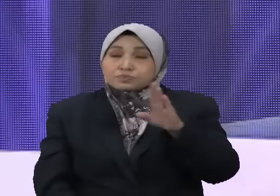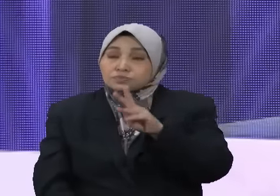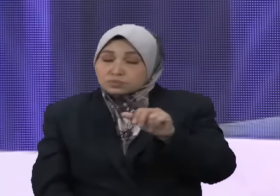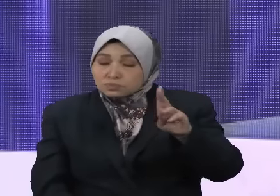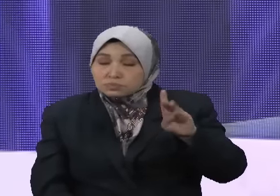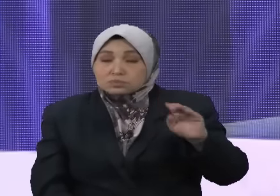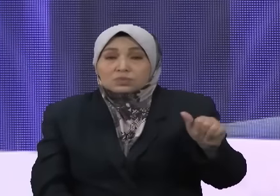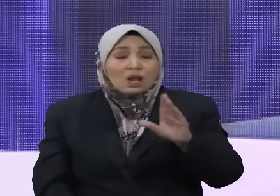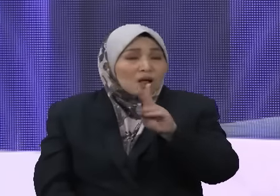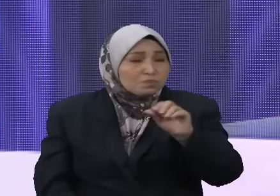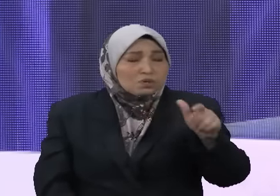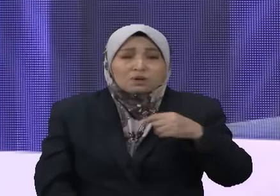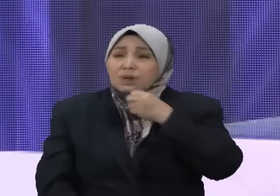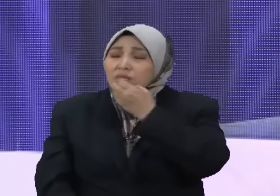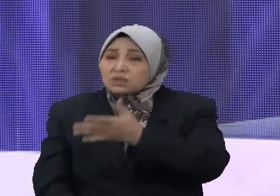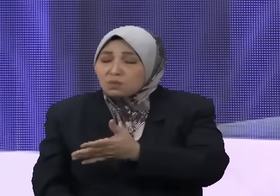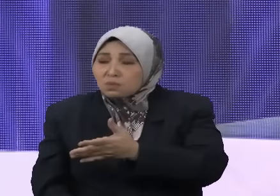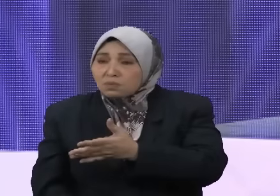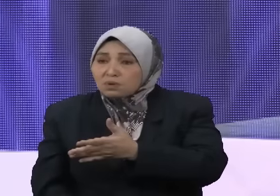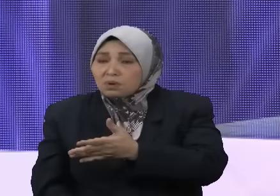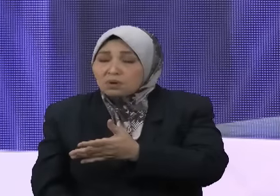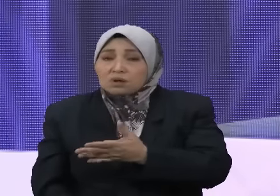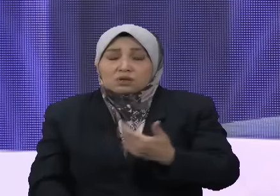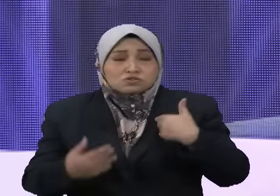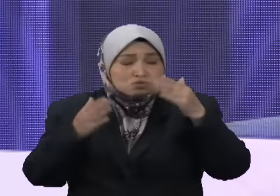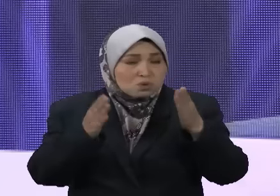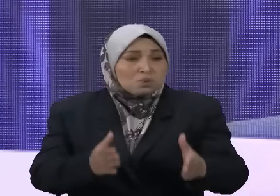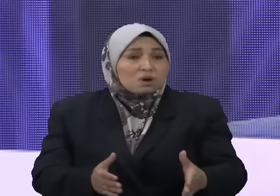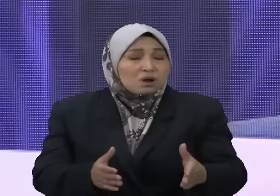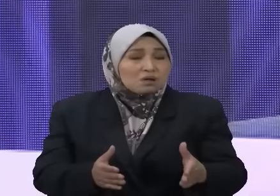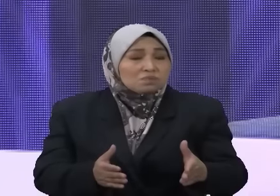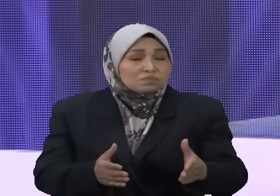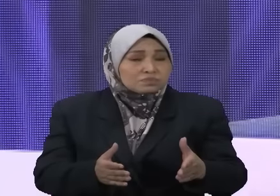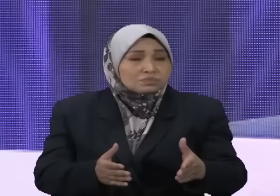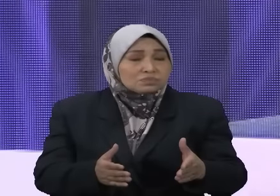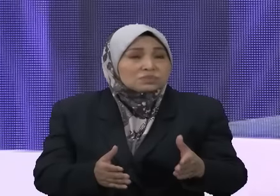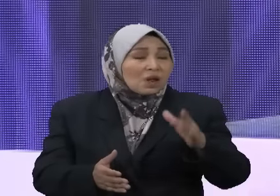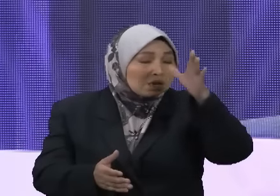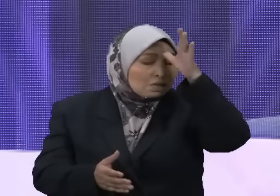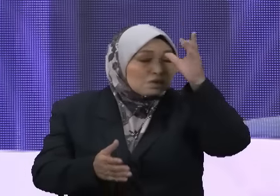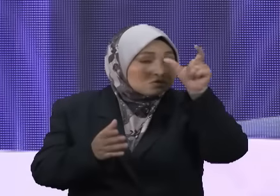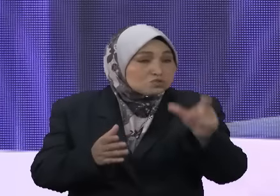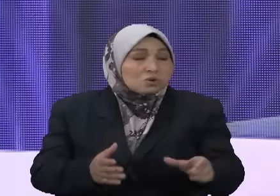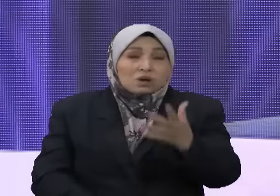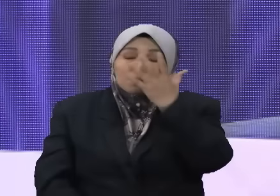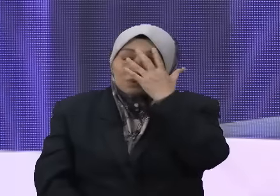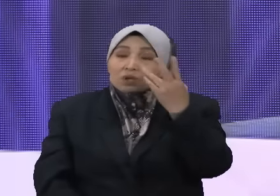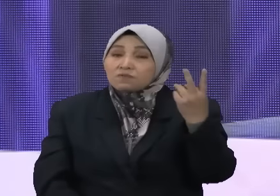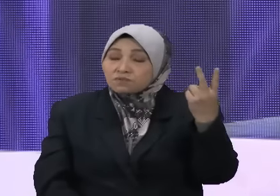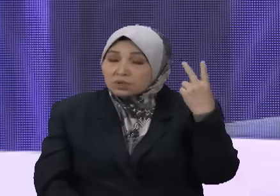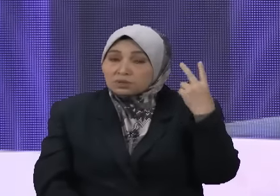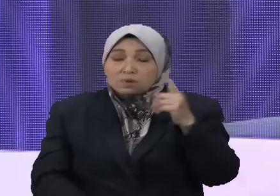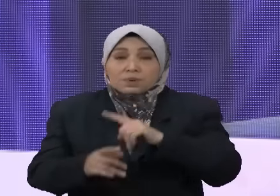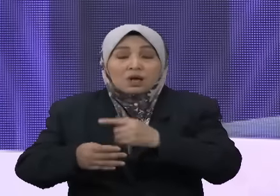kan Abdullah ni dia kata apa Dia adalah seorang sahabi Jalil Ayah Dia seorang munafik kan